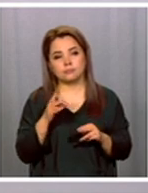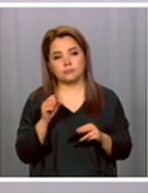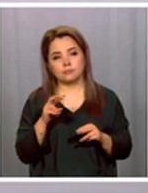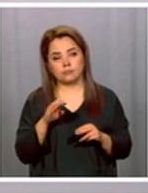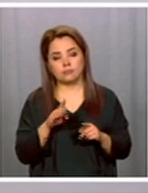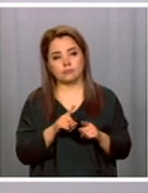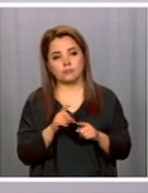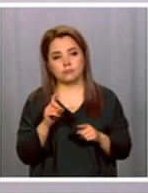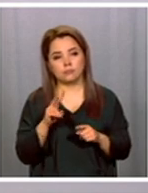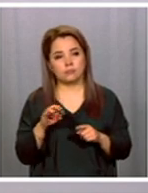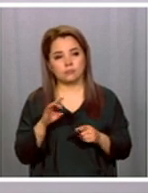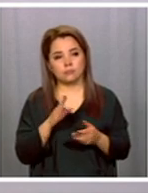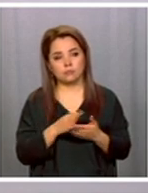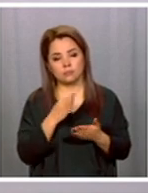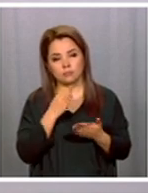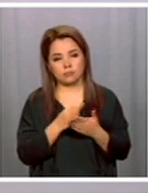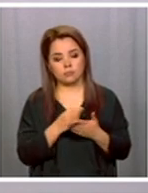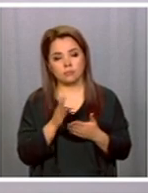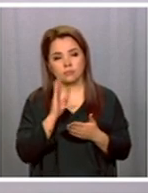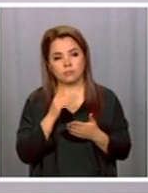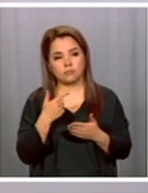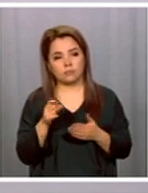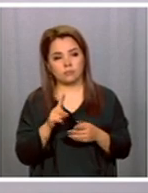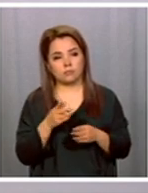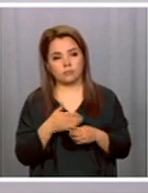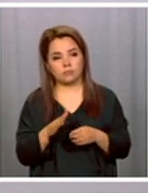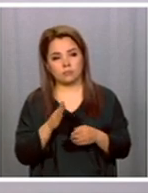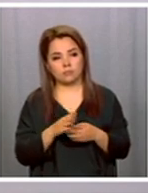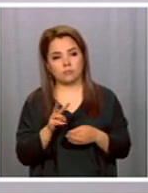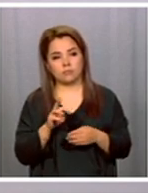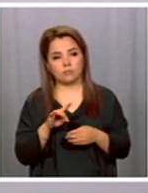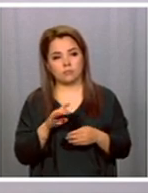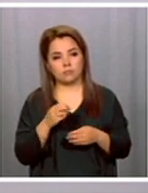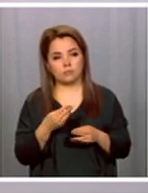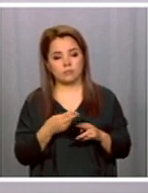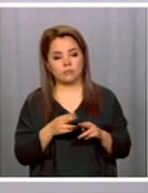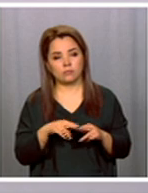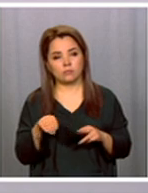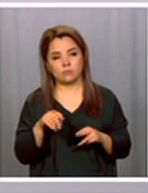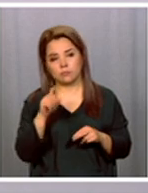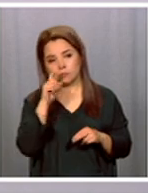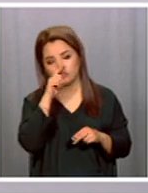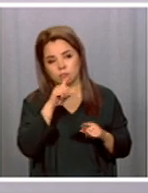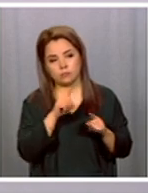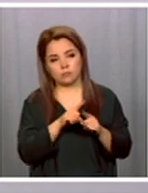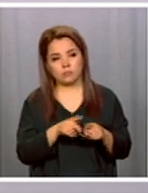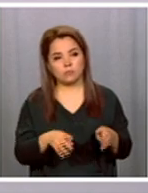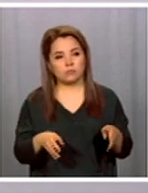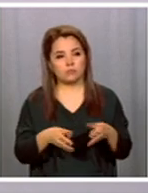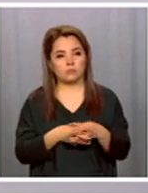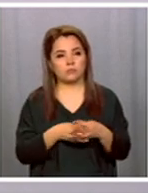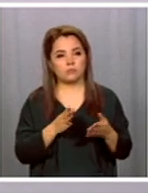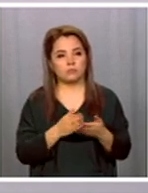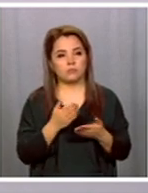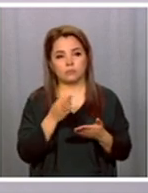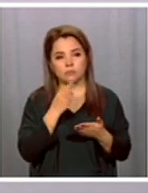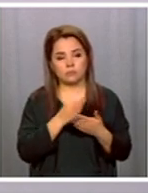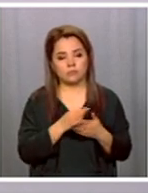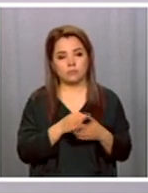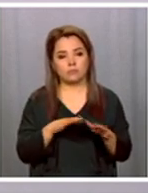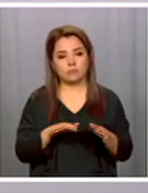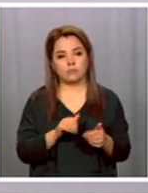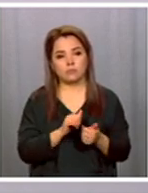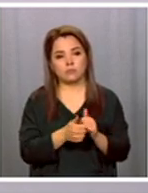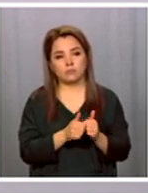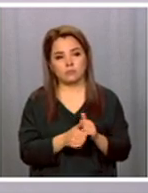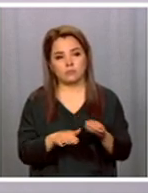хлориді және сутек газы бөлінеді. Немесе мырыш тұз қышқылымен әрекеттесетін болса, бұл жерде де орын басу